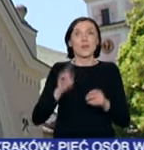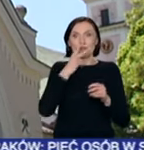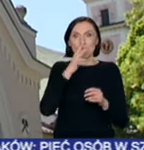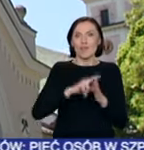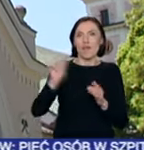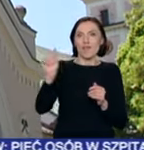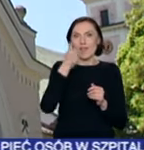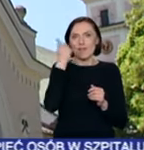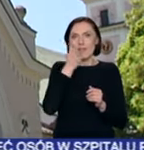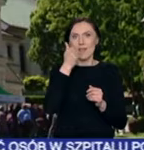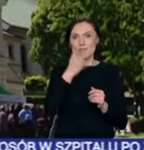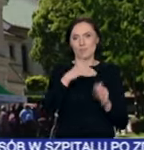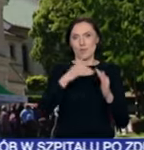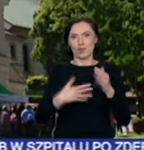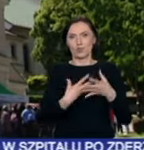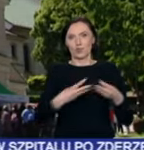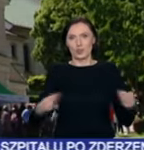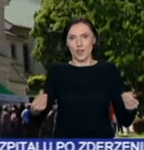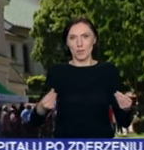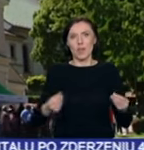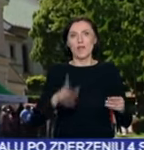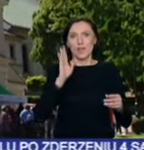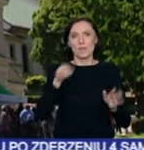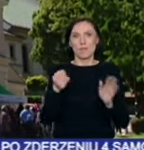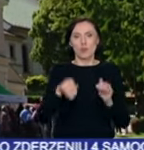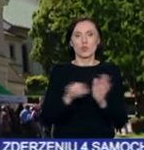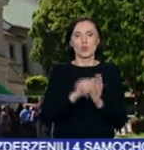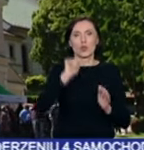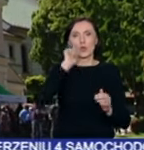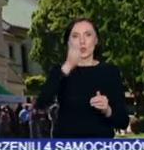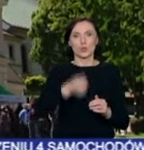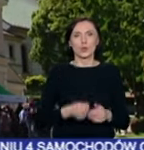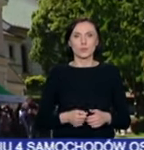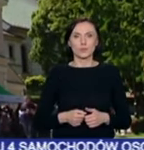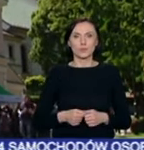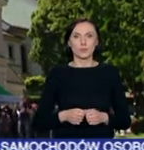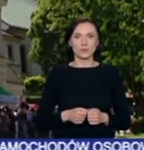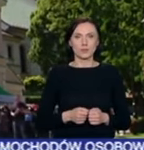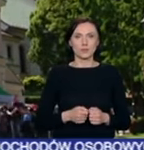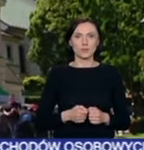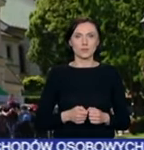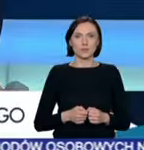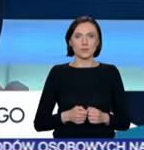podziemnego uzdrowiska w Polsce będzie można także jutro. Monika Dziura, Kronika.